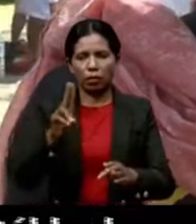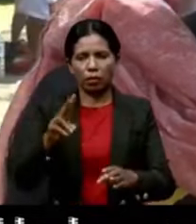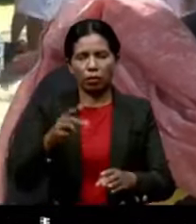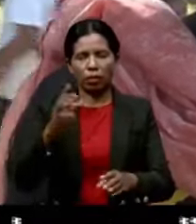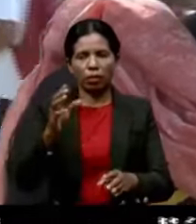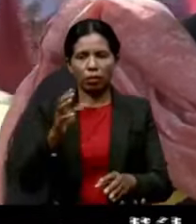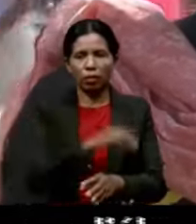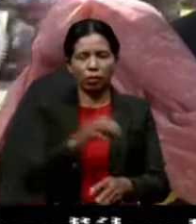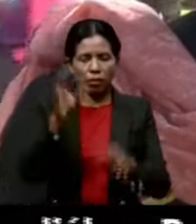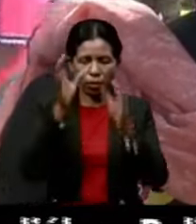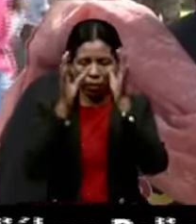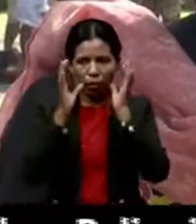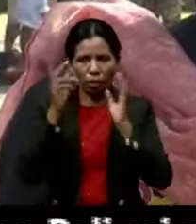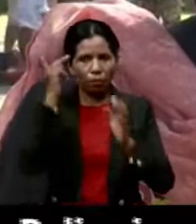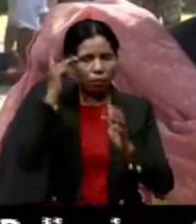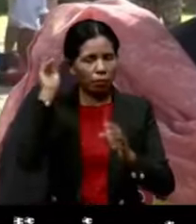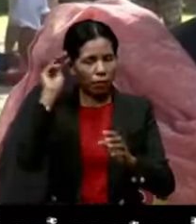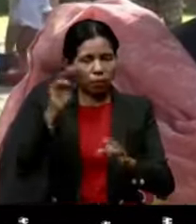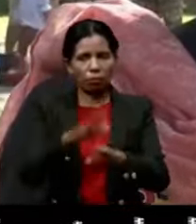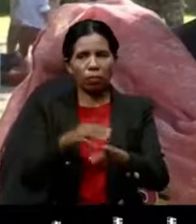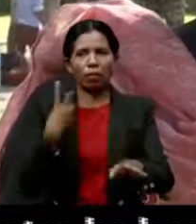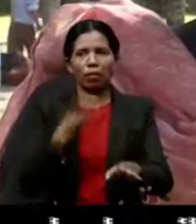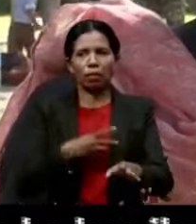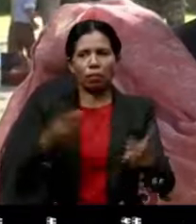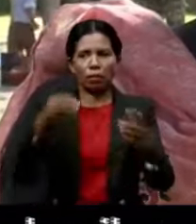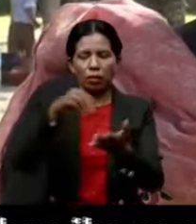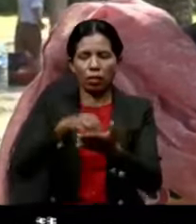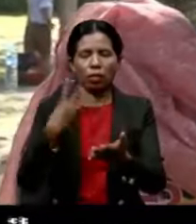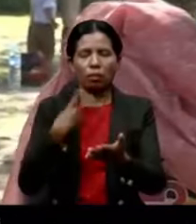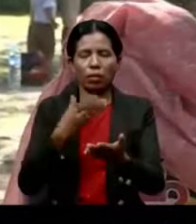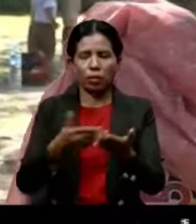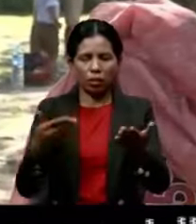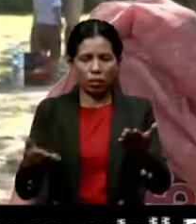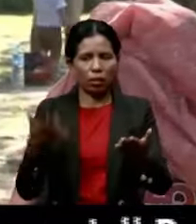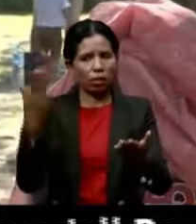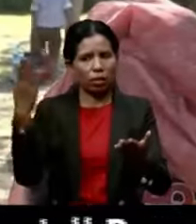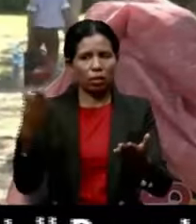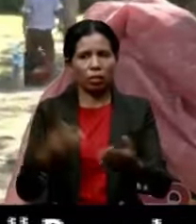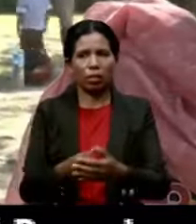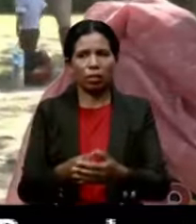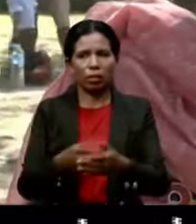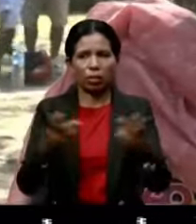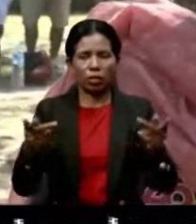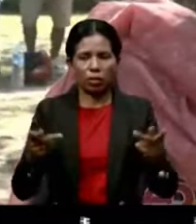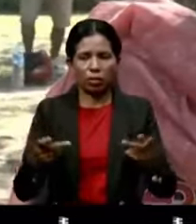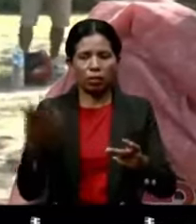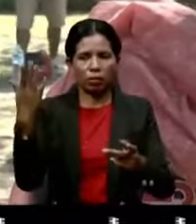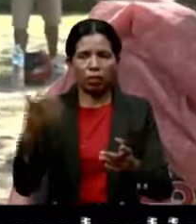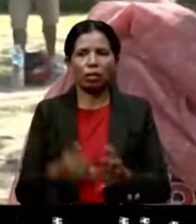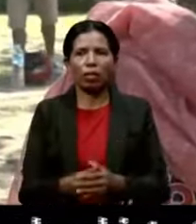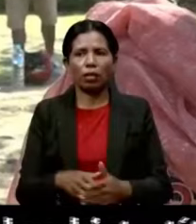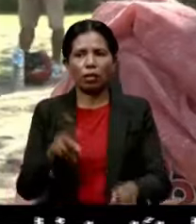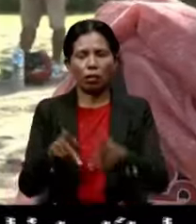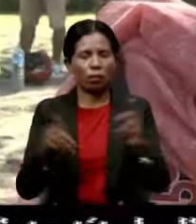ministru Bafut yami mai ami tau helamnya sasani ha Porto dili Porto tapi